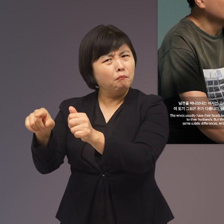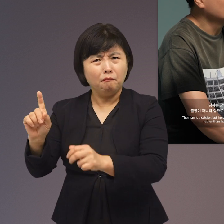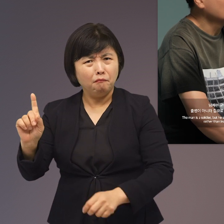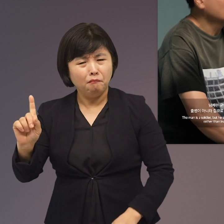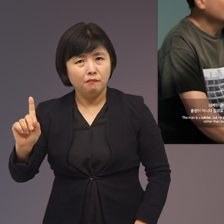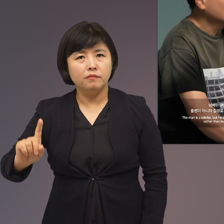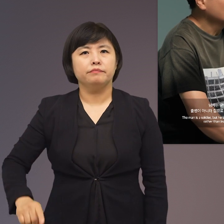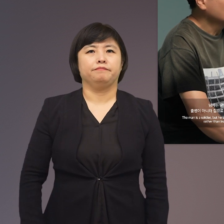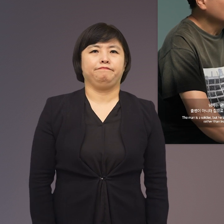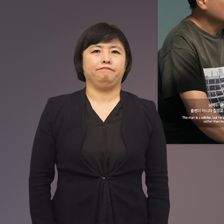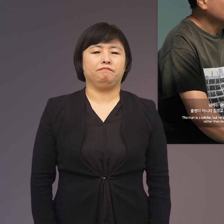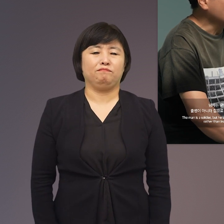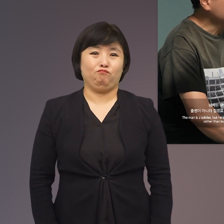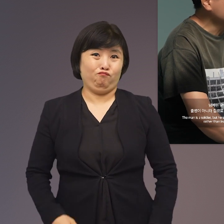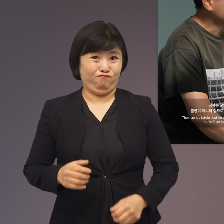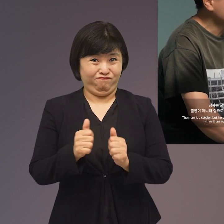작품이에요.